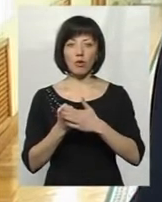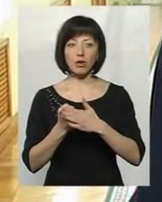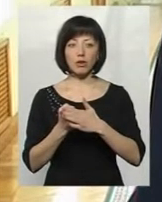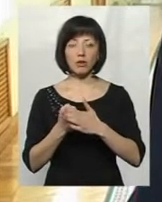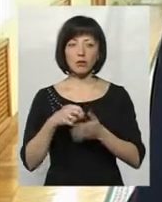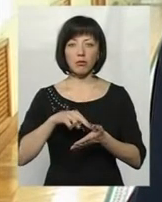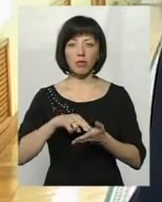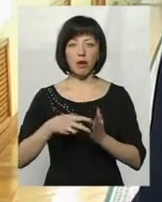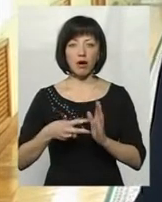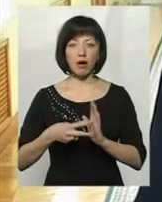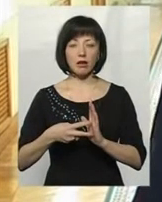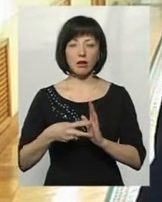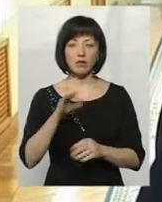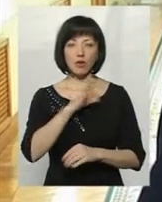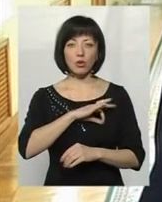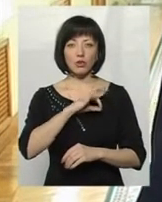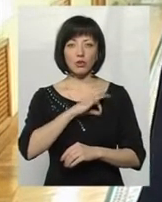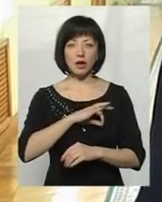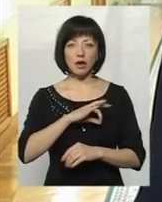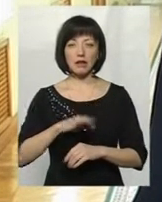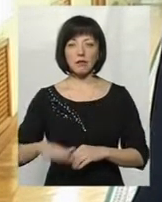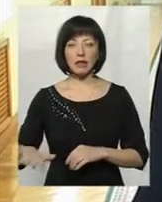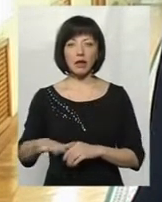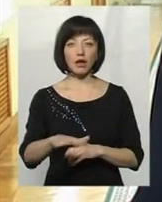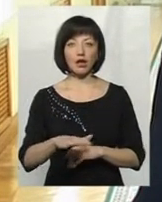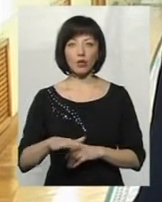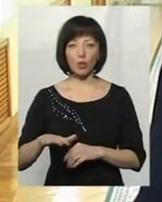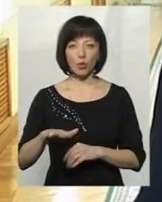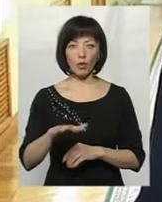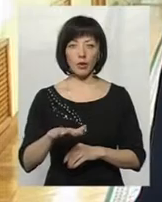опорний план з використанням території